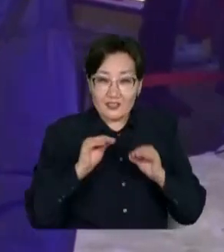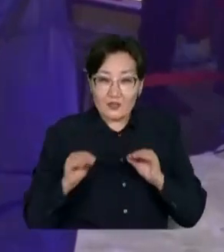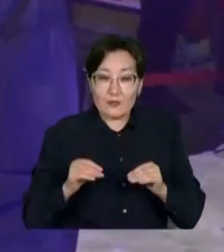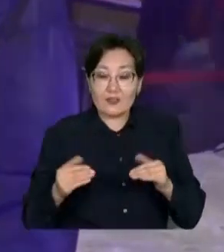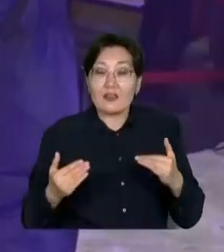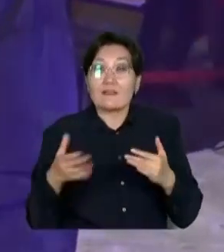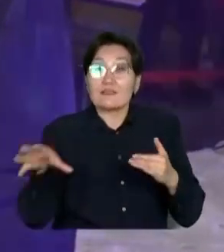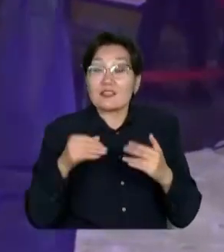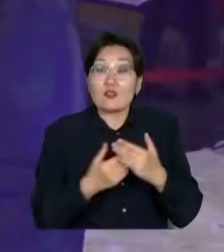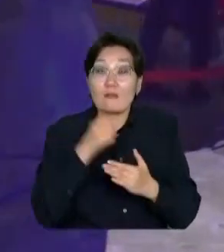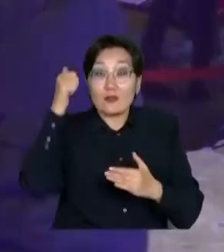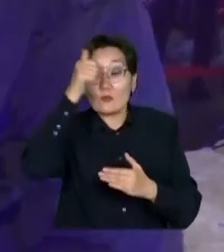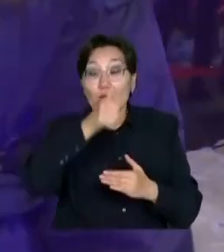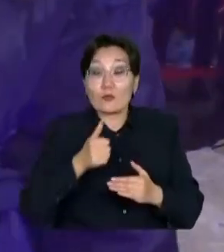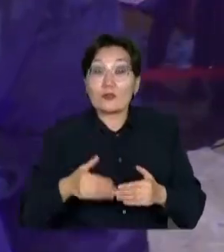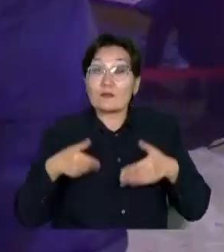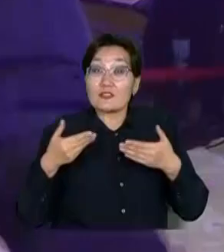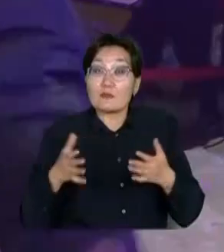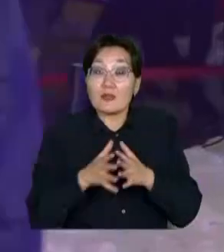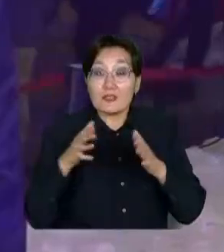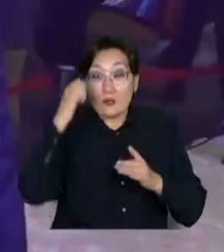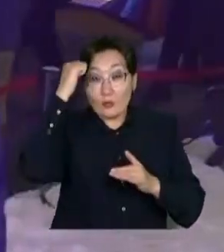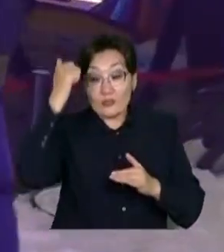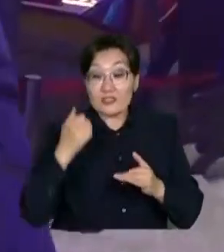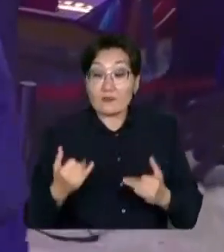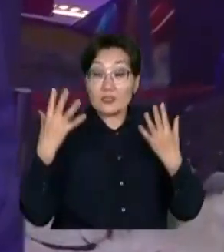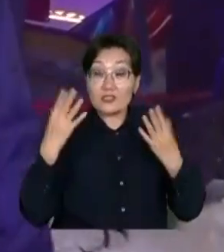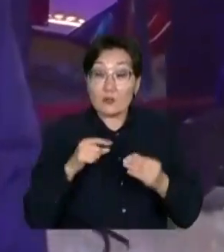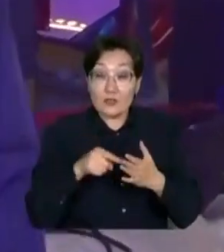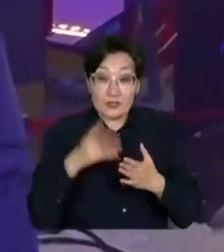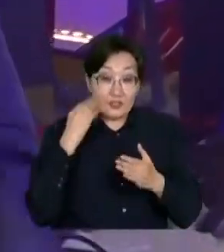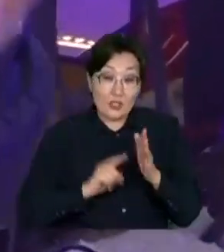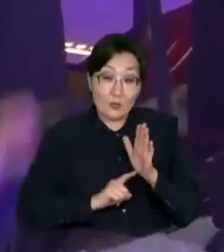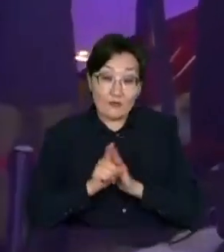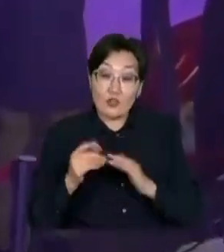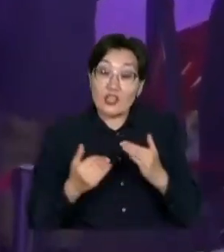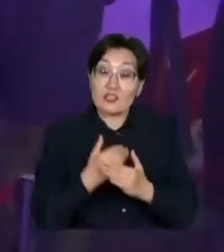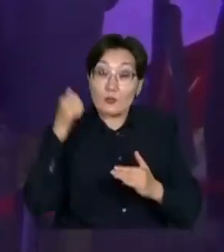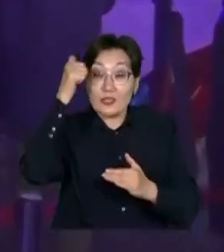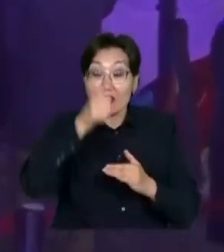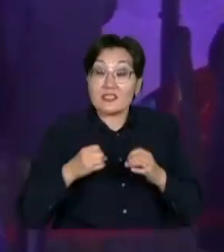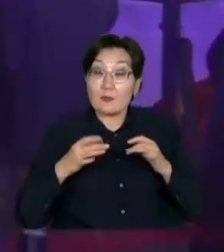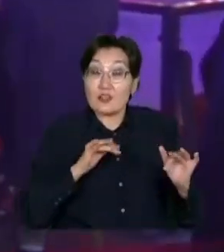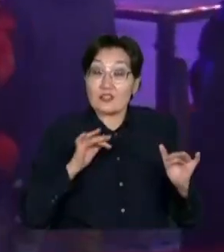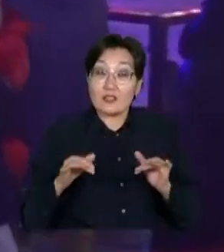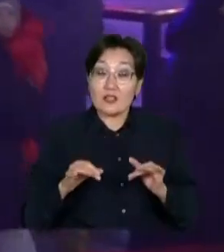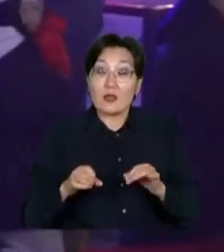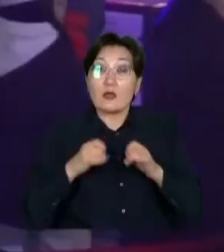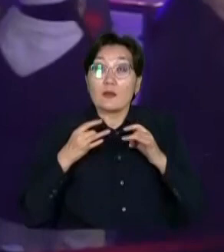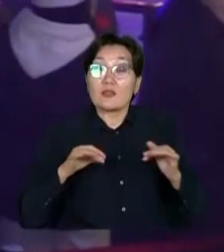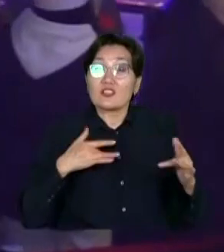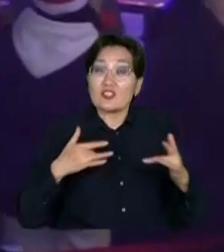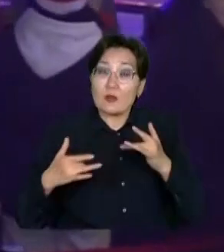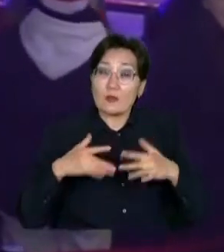наступающим Новым годом. Спасибо вам большое. С сегодняшнего дня в Алматы стартуют новогодние мероприятия. Это праздничные